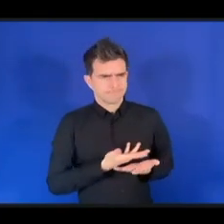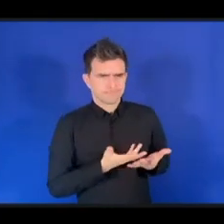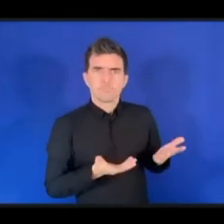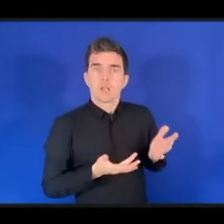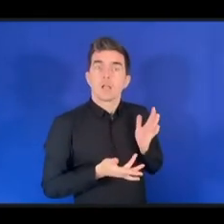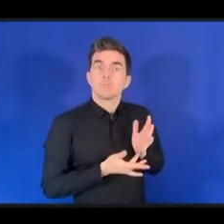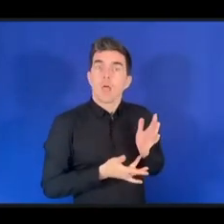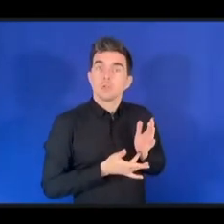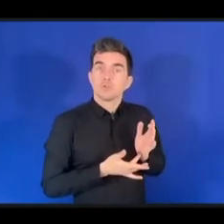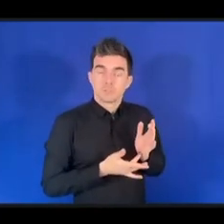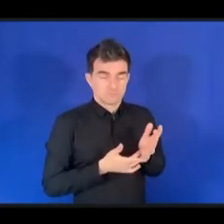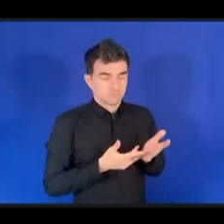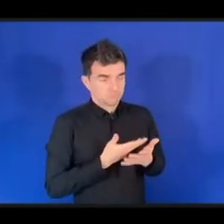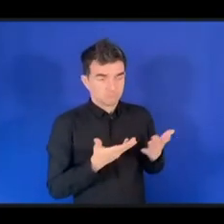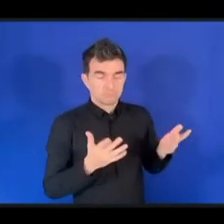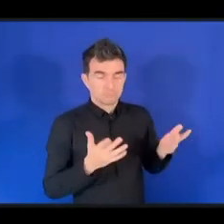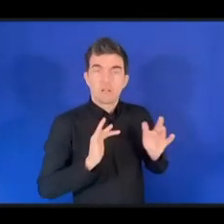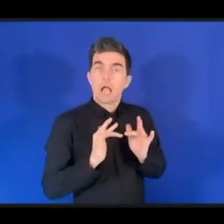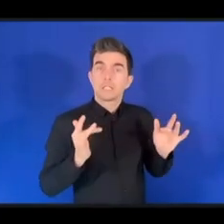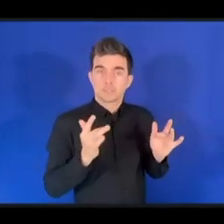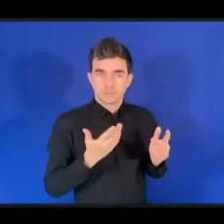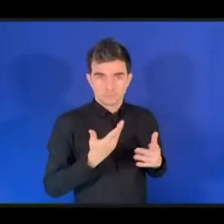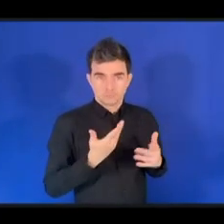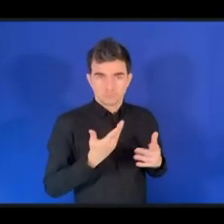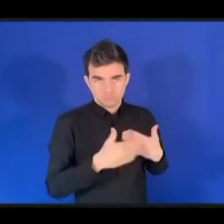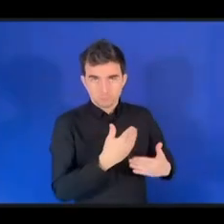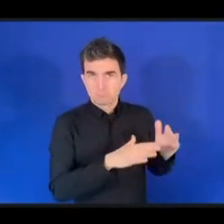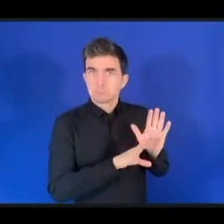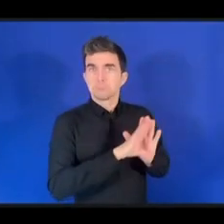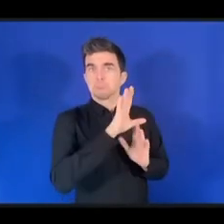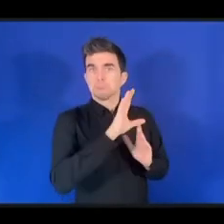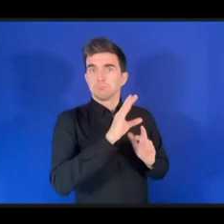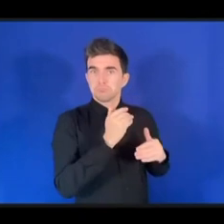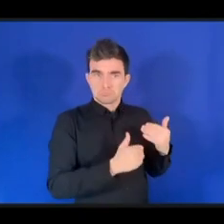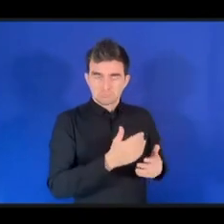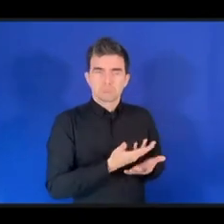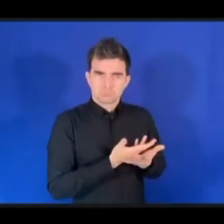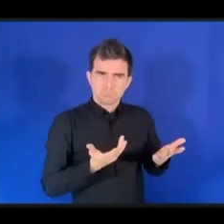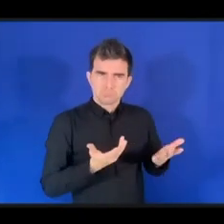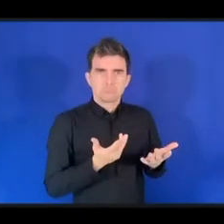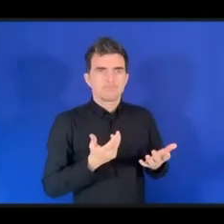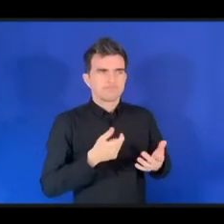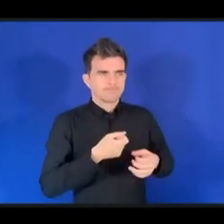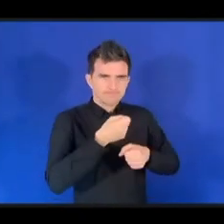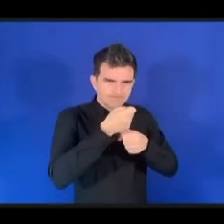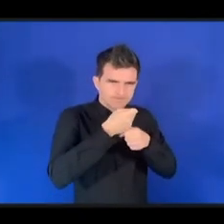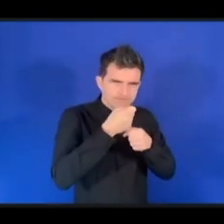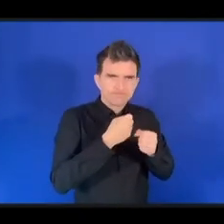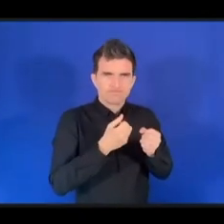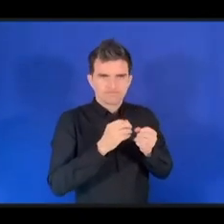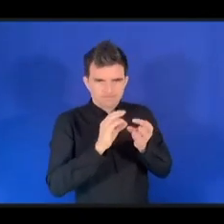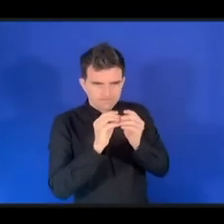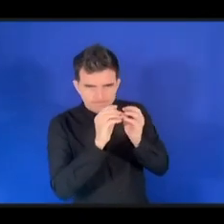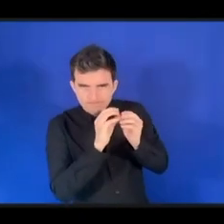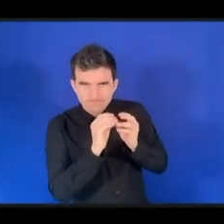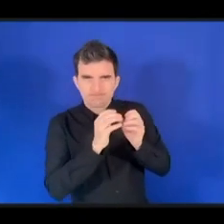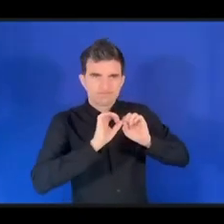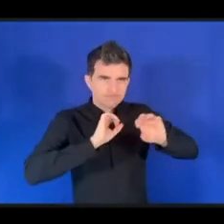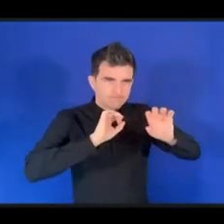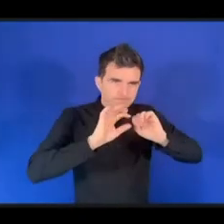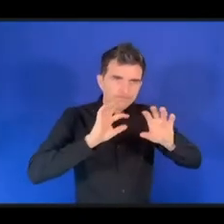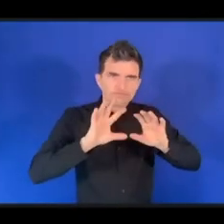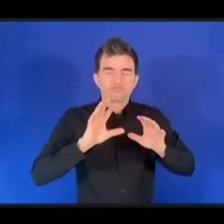تكنولوجيات الانترنت في العديد من المجالات ومنها صنا